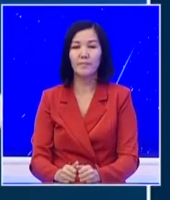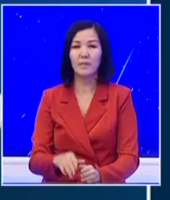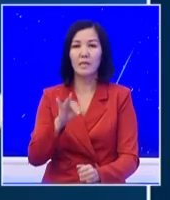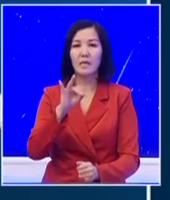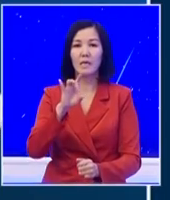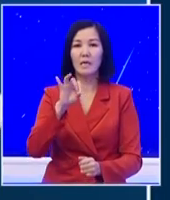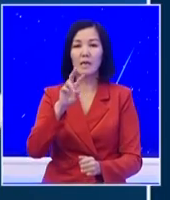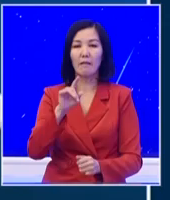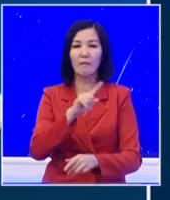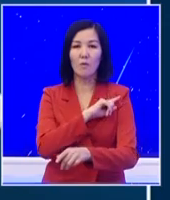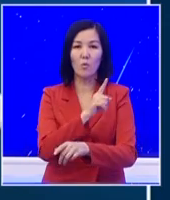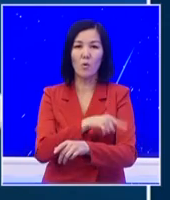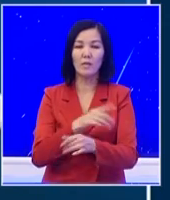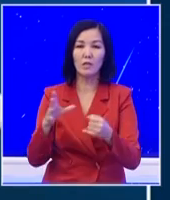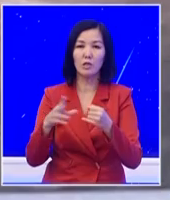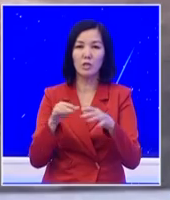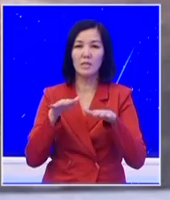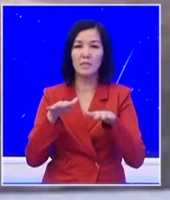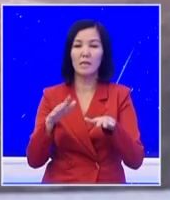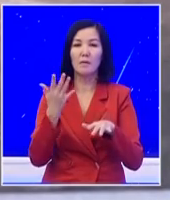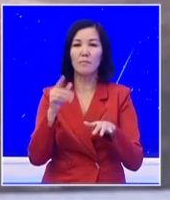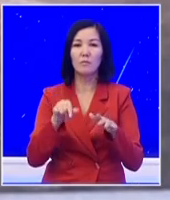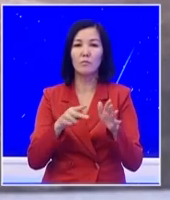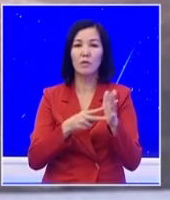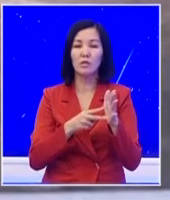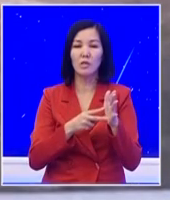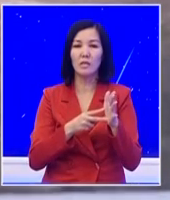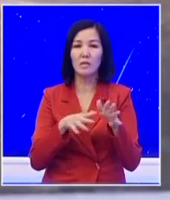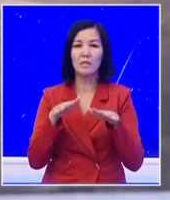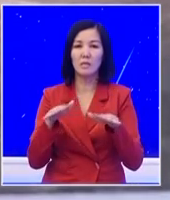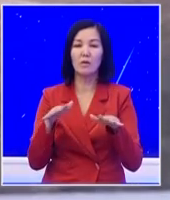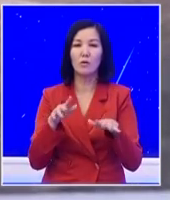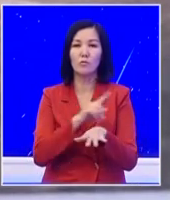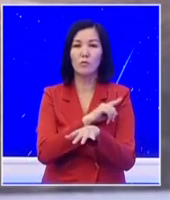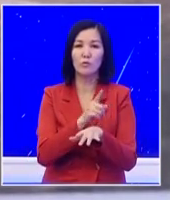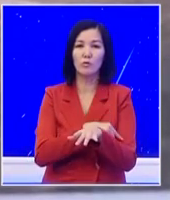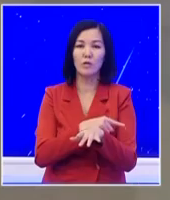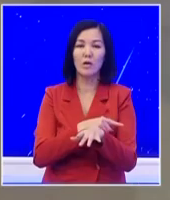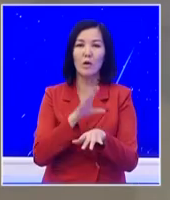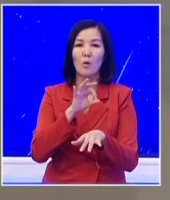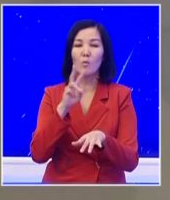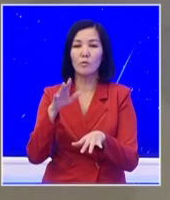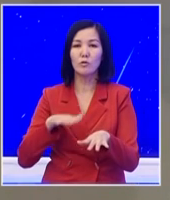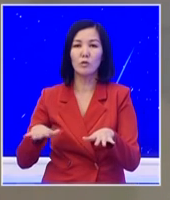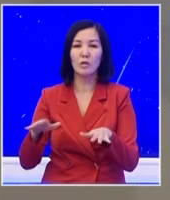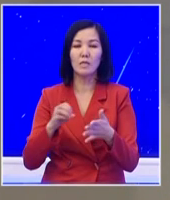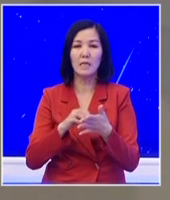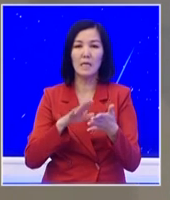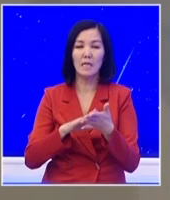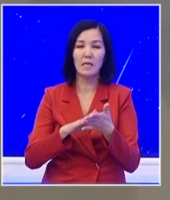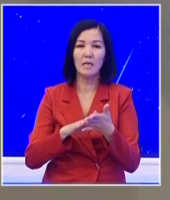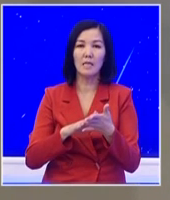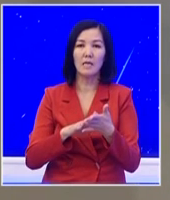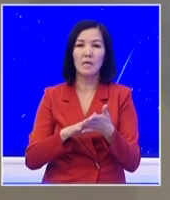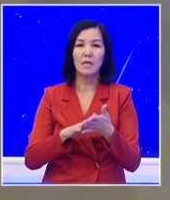Иранда қуатты жер сілкінісі болды. 5.7 магнитудалы жер асты дүмпуі елдің оңтүстігінде тіркеліп отыр. Оның